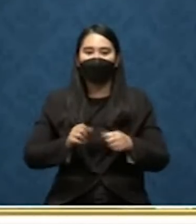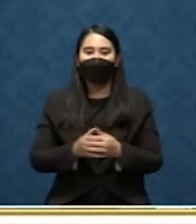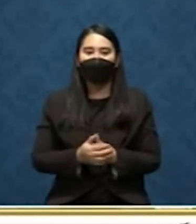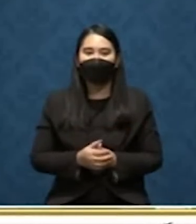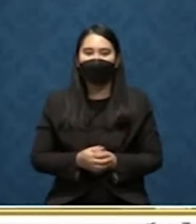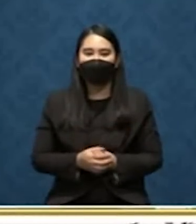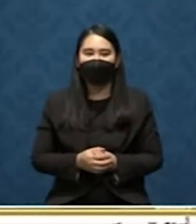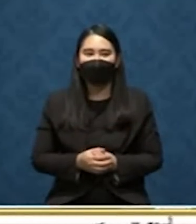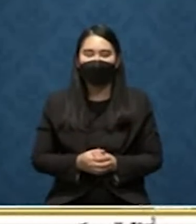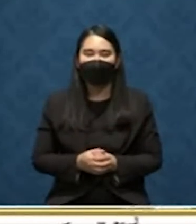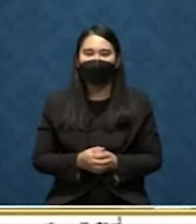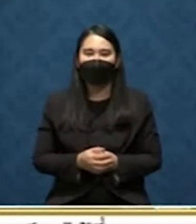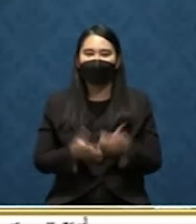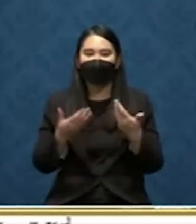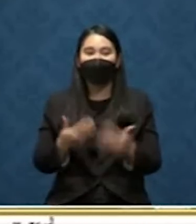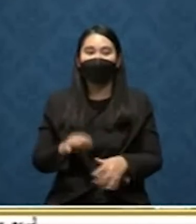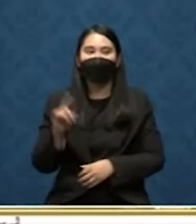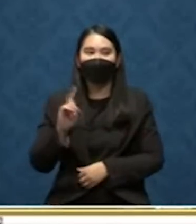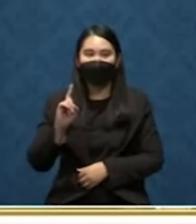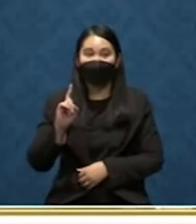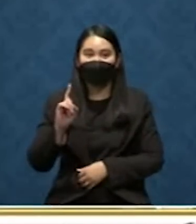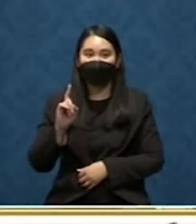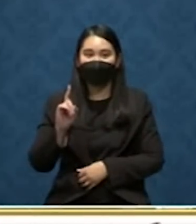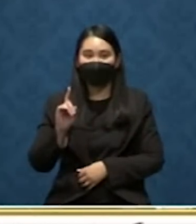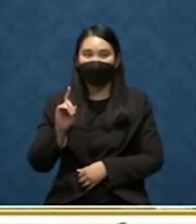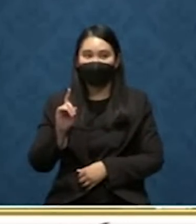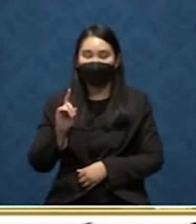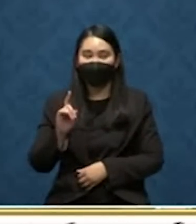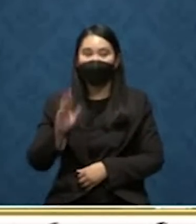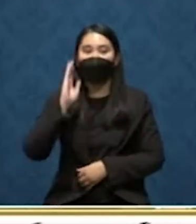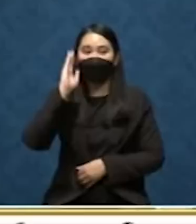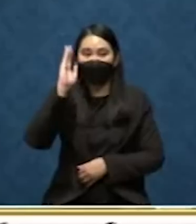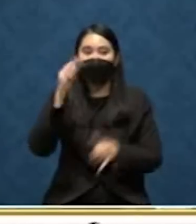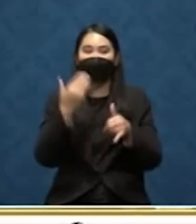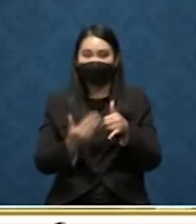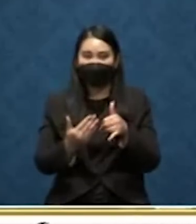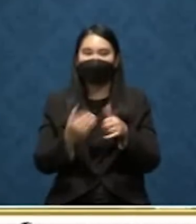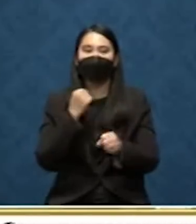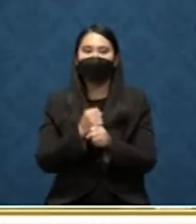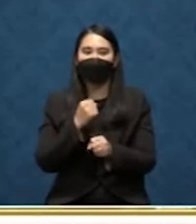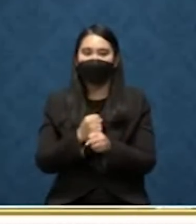ยท่านประทานครับเห็นสิงที่อยู่สินชีทำลไป